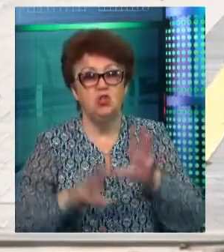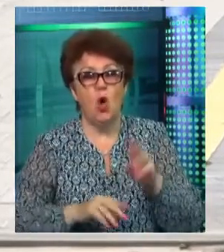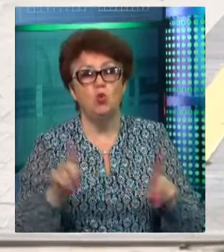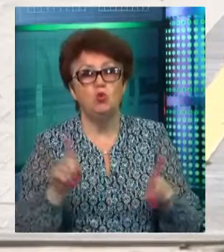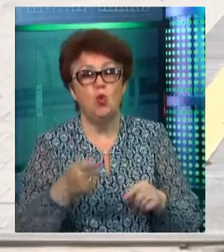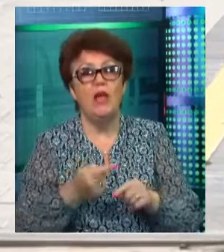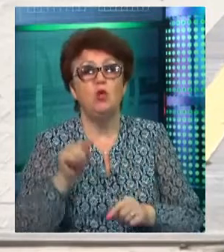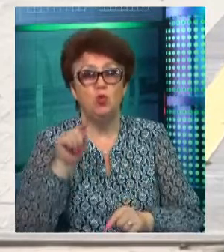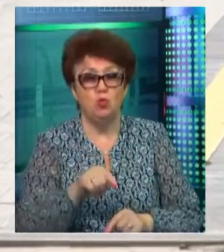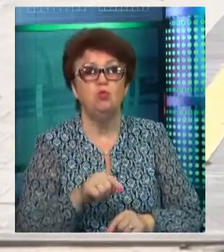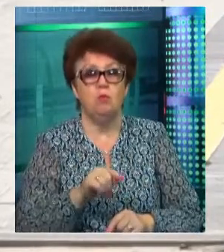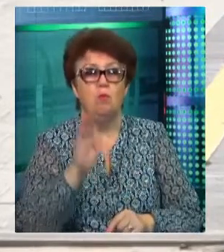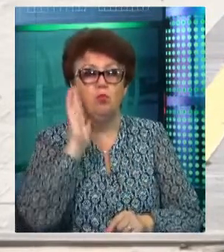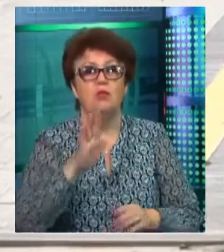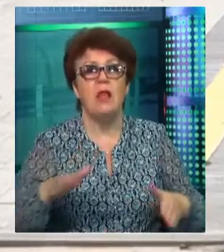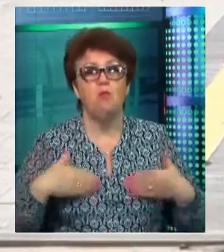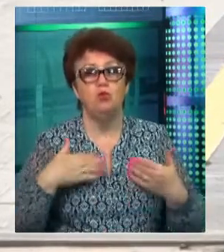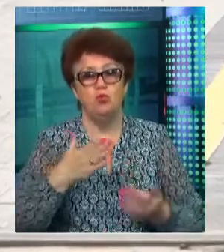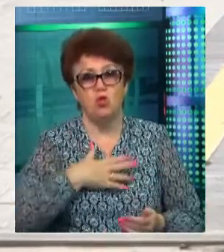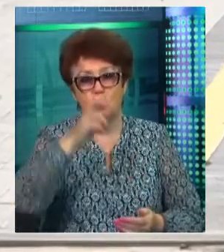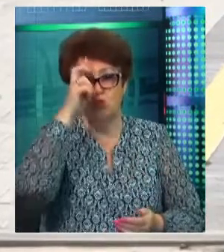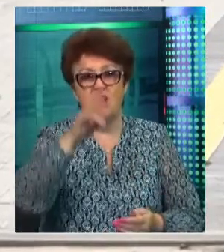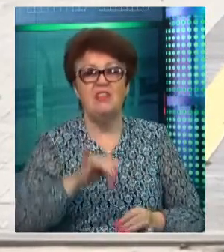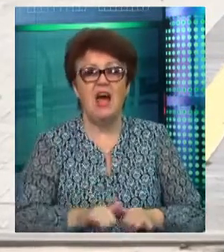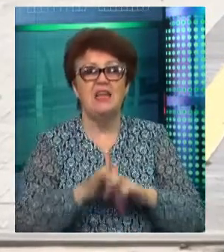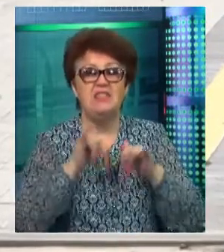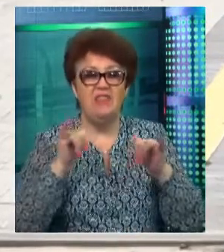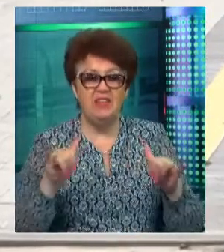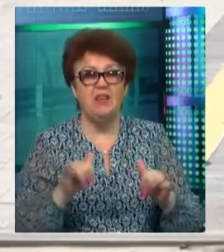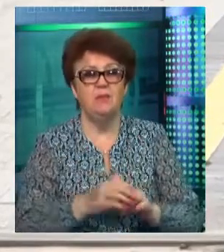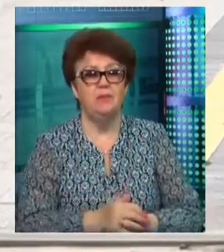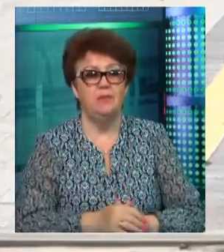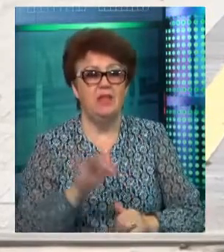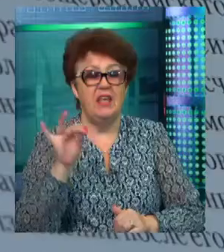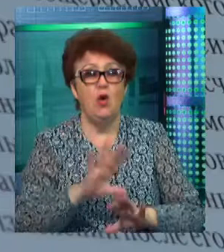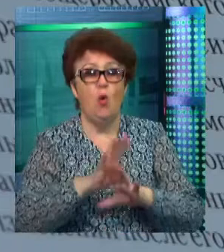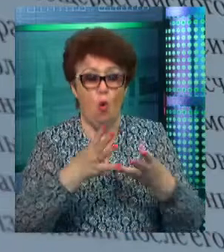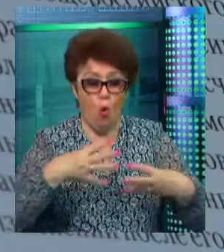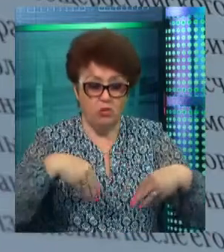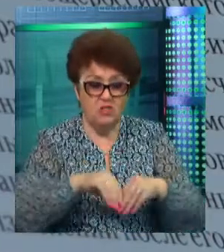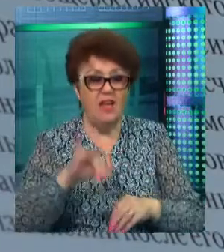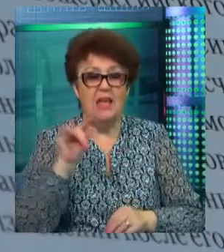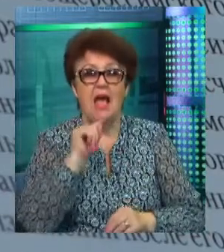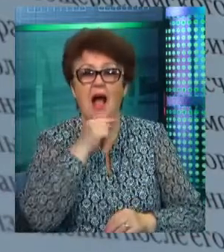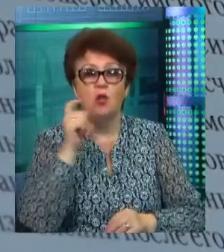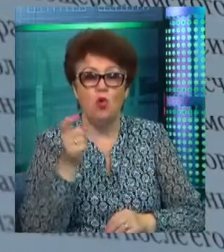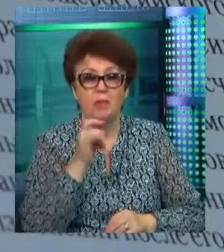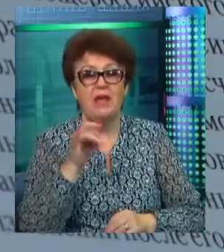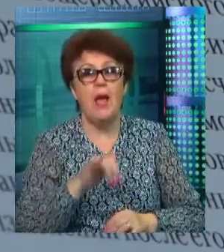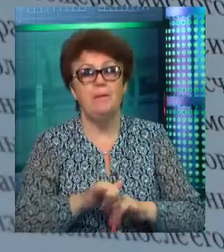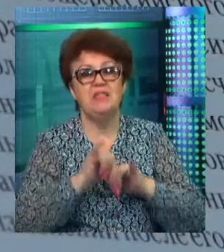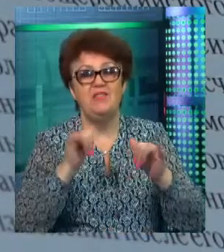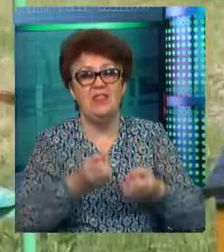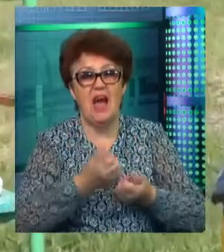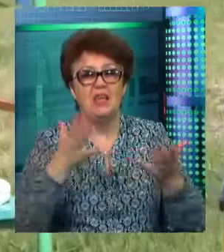идут пойдут на пользу нашему государству на развитие и общества и экономики и процветания